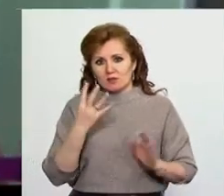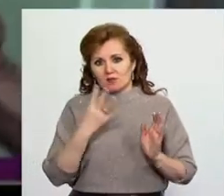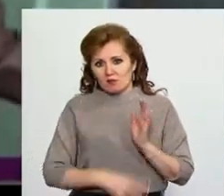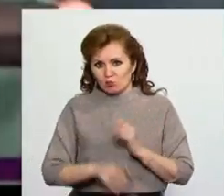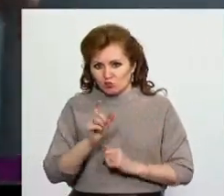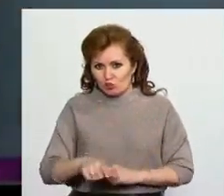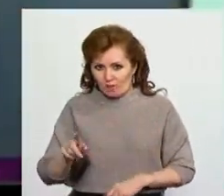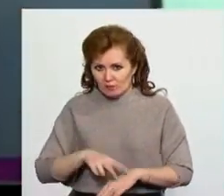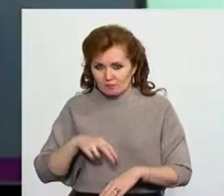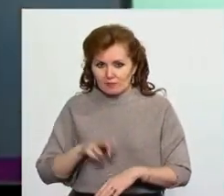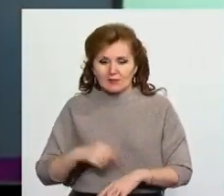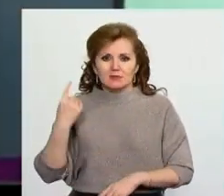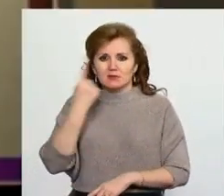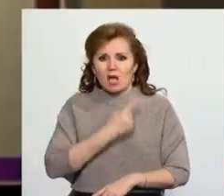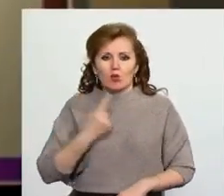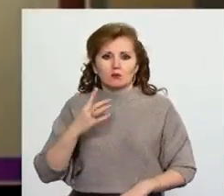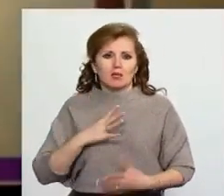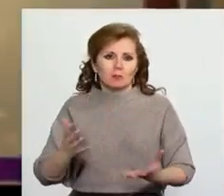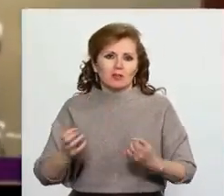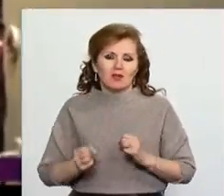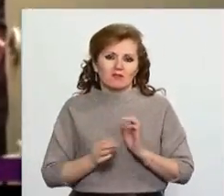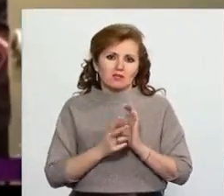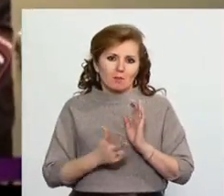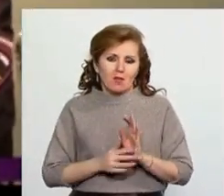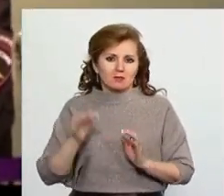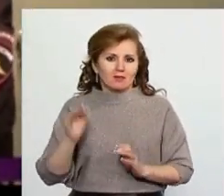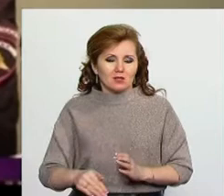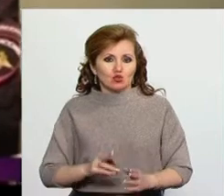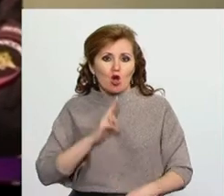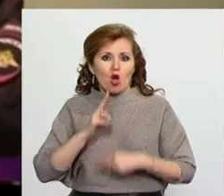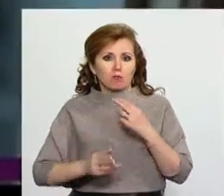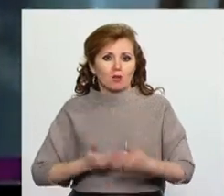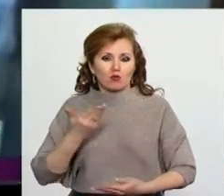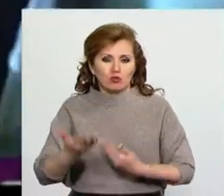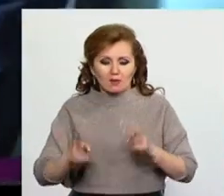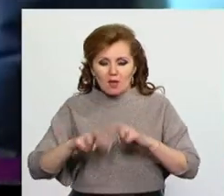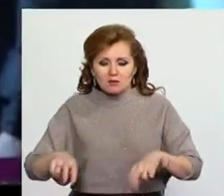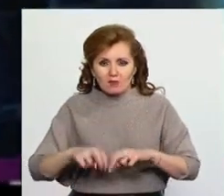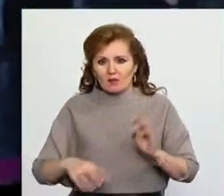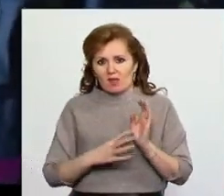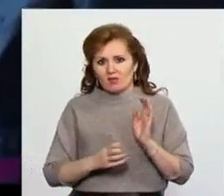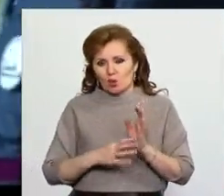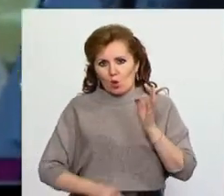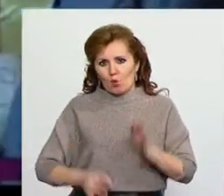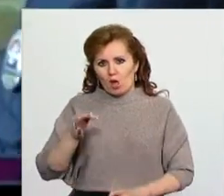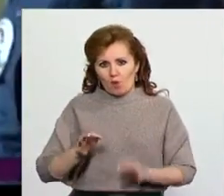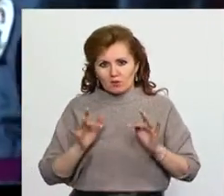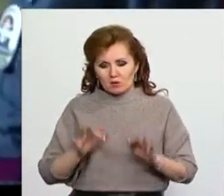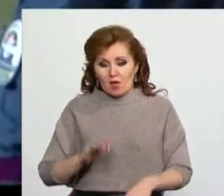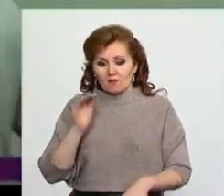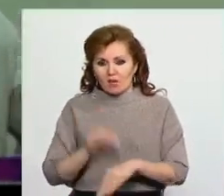человек. За год ими было принято более 18 тысяч обращений. Расследовано 900 уголовных дел и выявлено